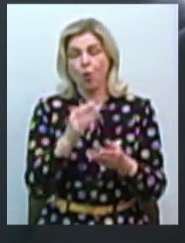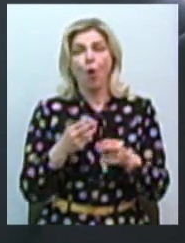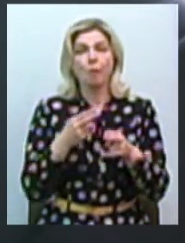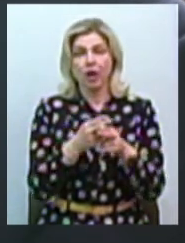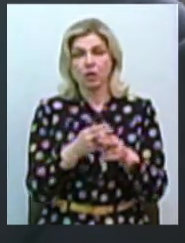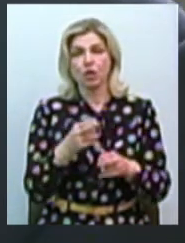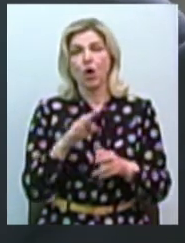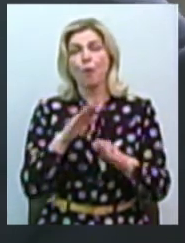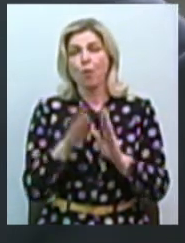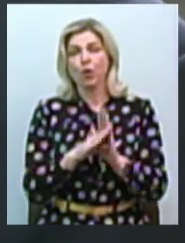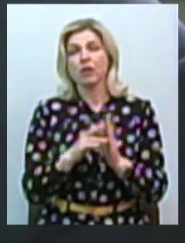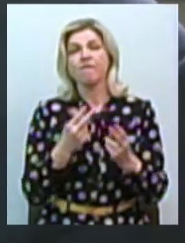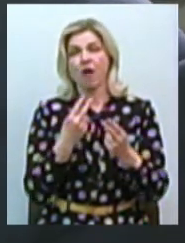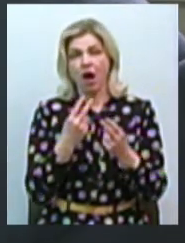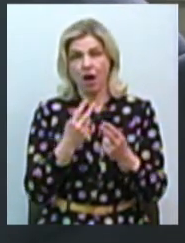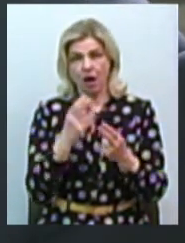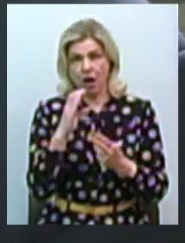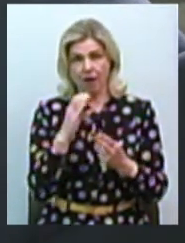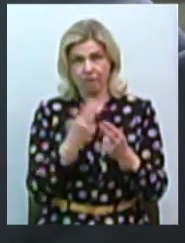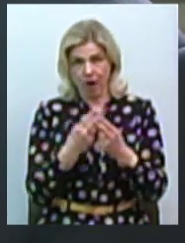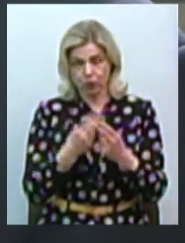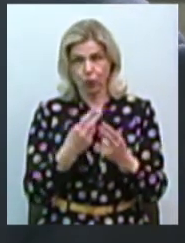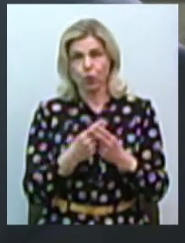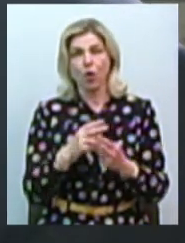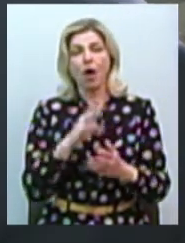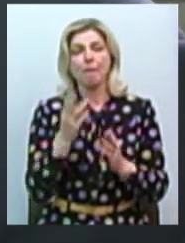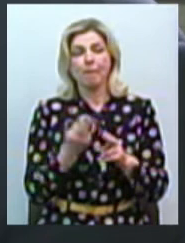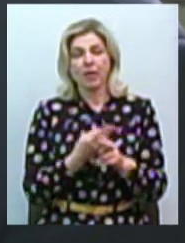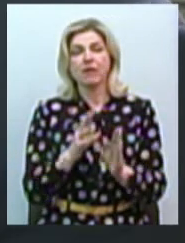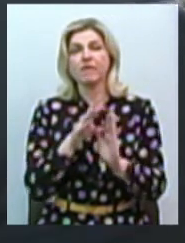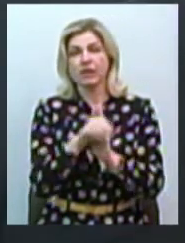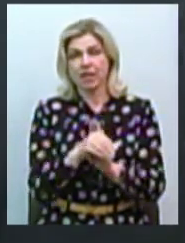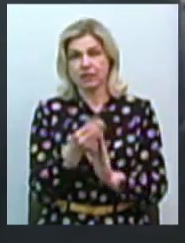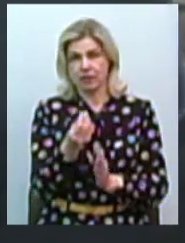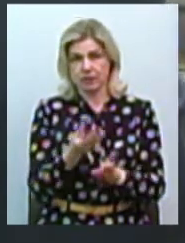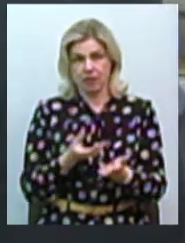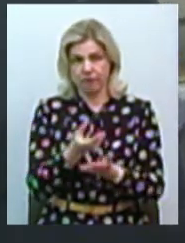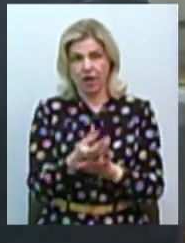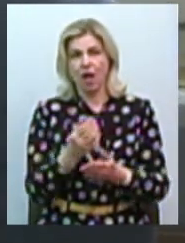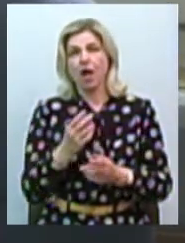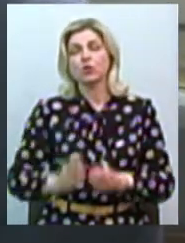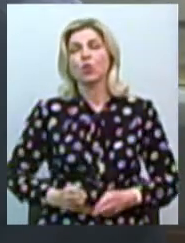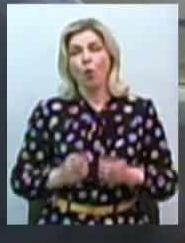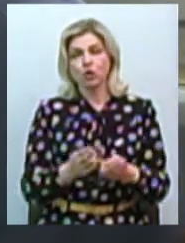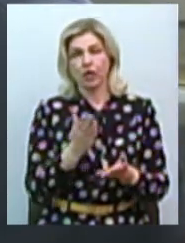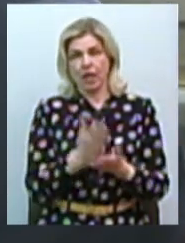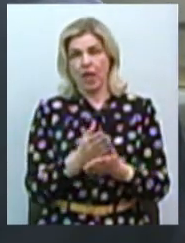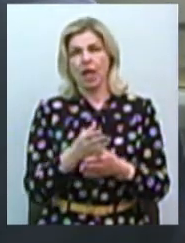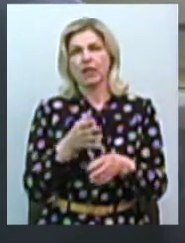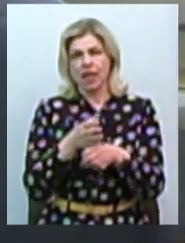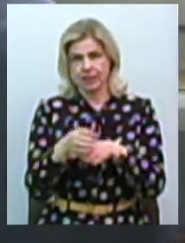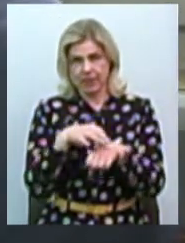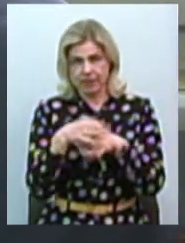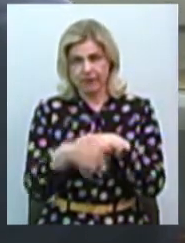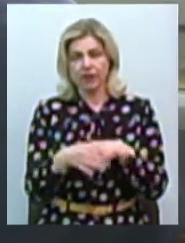у вигляді тримання під вартою без внесення застави, тому що злочин є насильственним, тому і